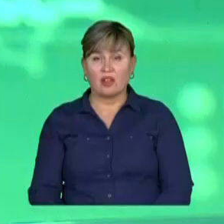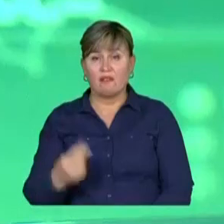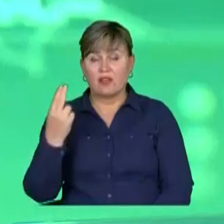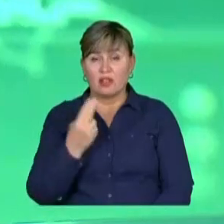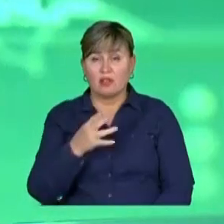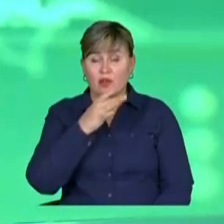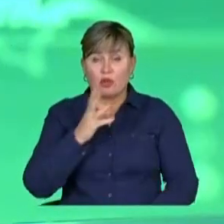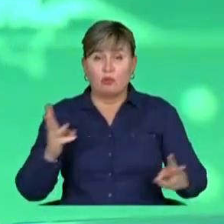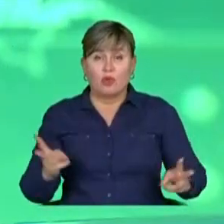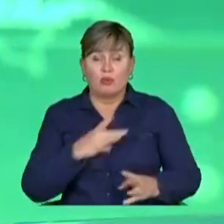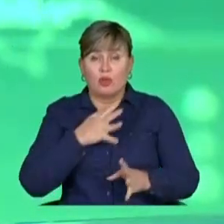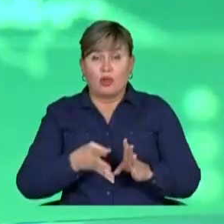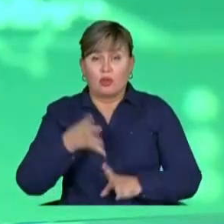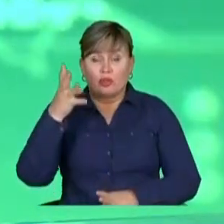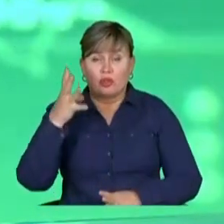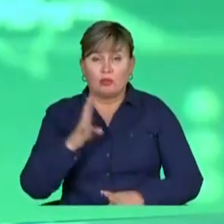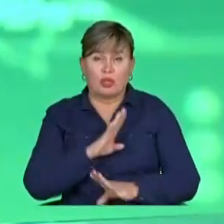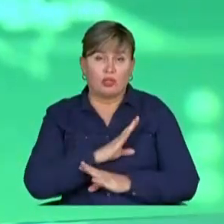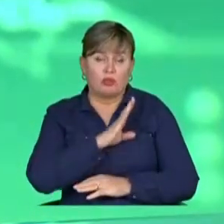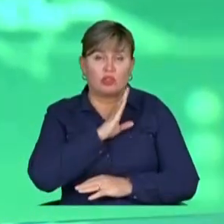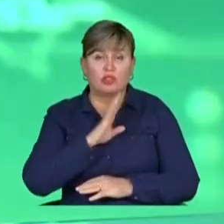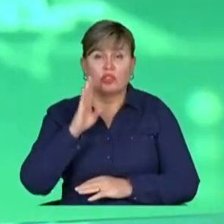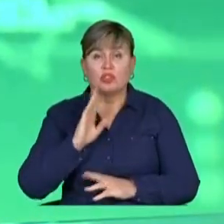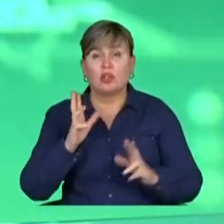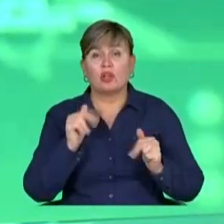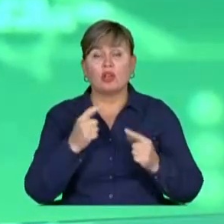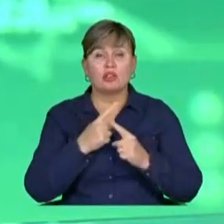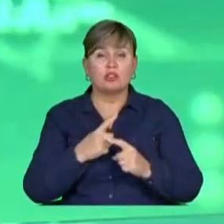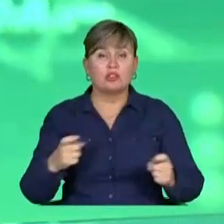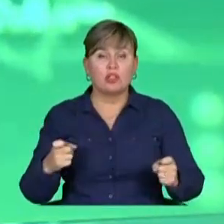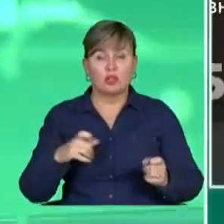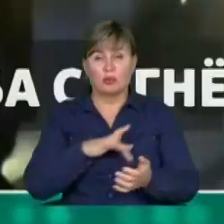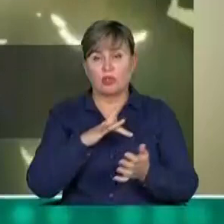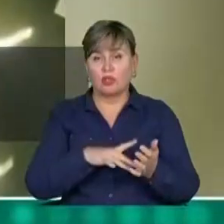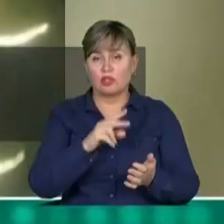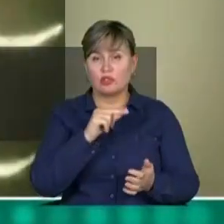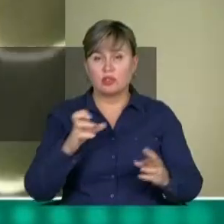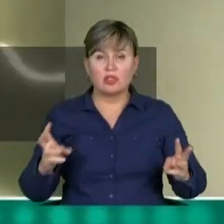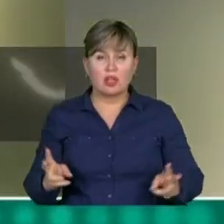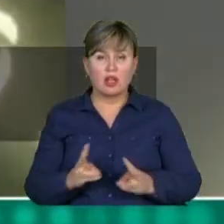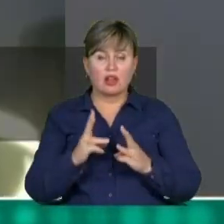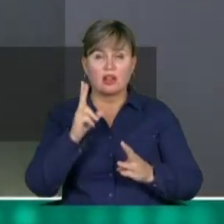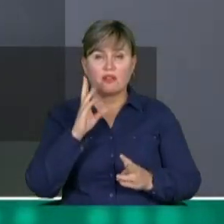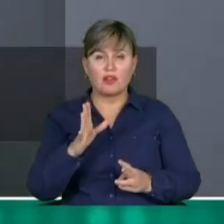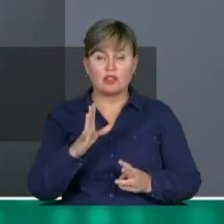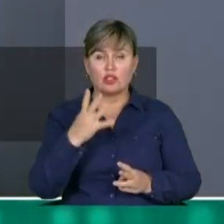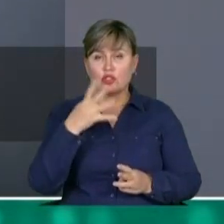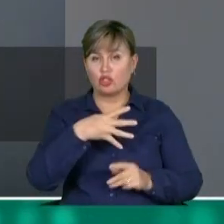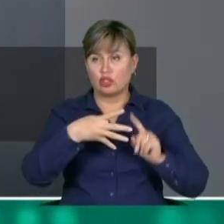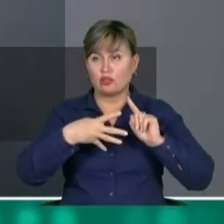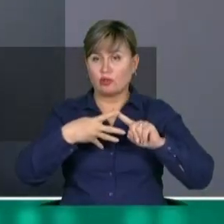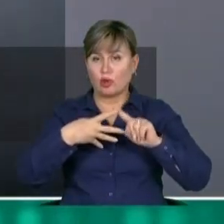время пожара в многоэтажке погибла женщина. Как сообщили в городском департаменте по ЧС, горела квартира на 4-м этаже